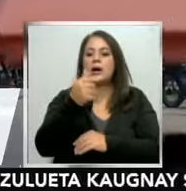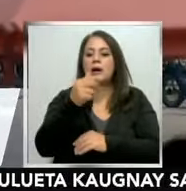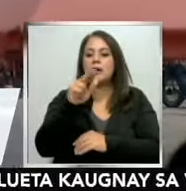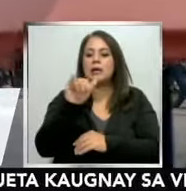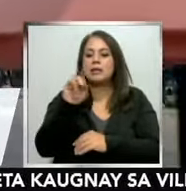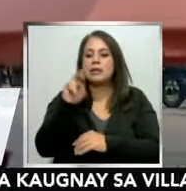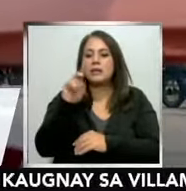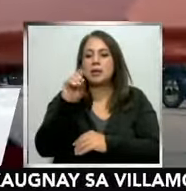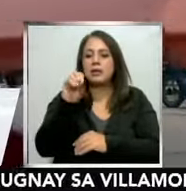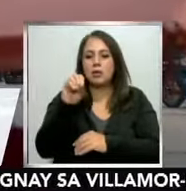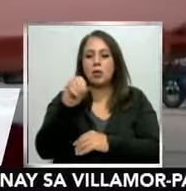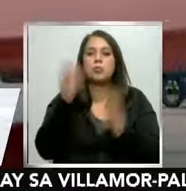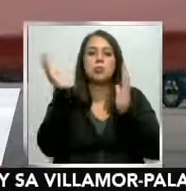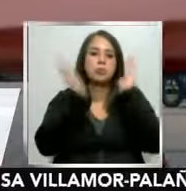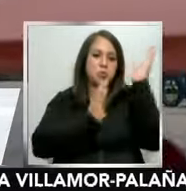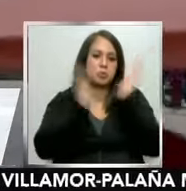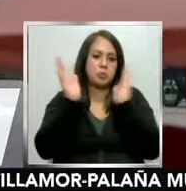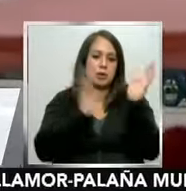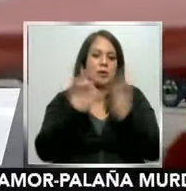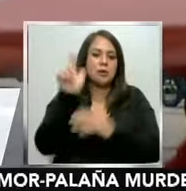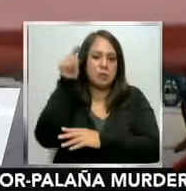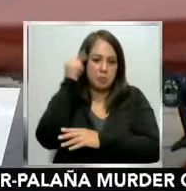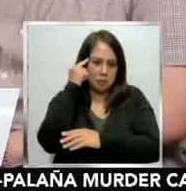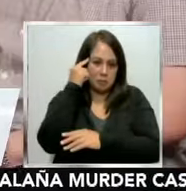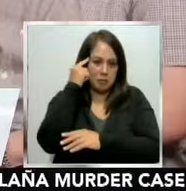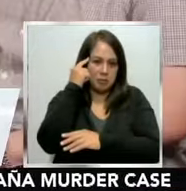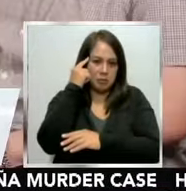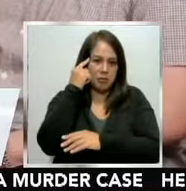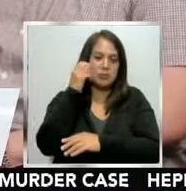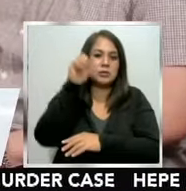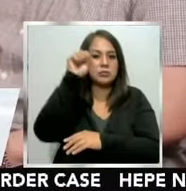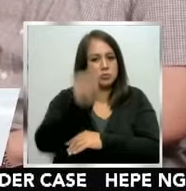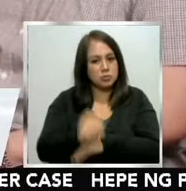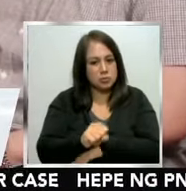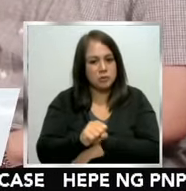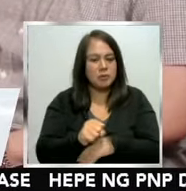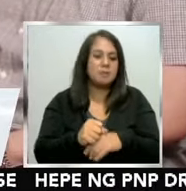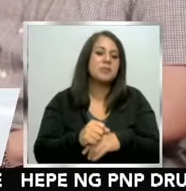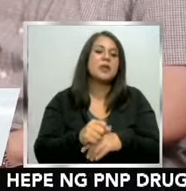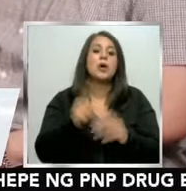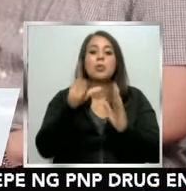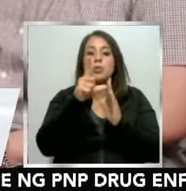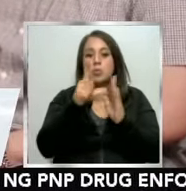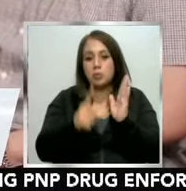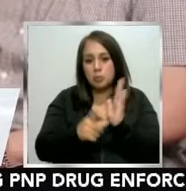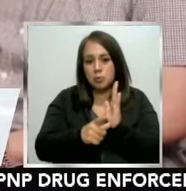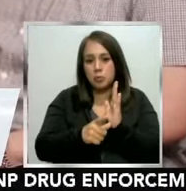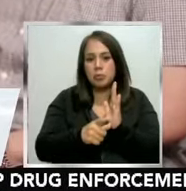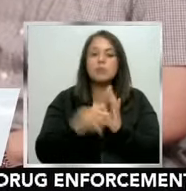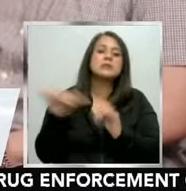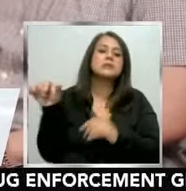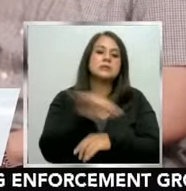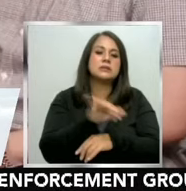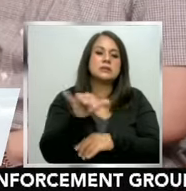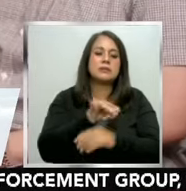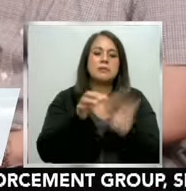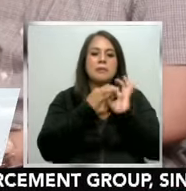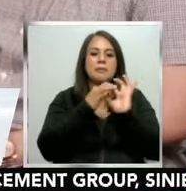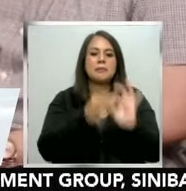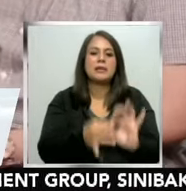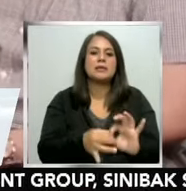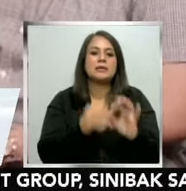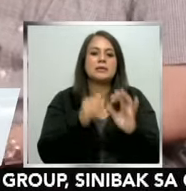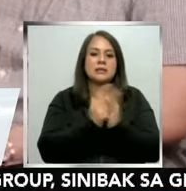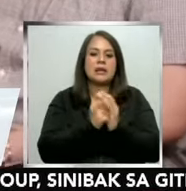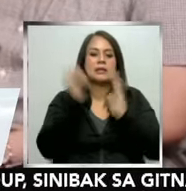na bilang gobernador ng Maguindanao del Sur. Ang batas din na ito ang sinasabing basihan, kaya naninilbihan na